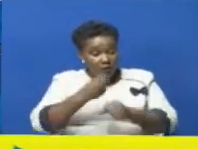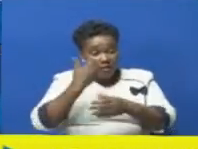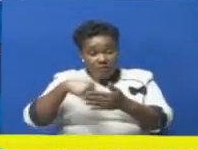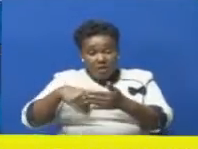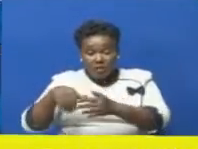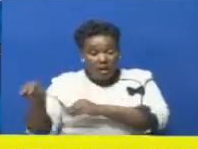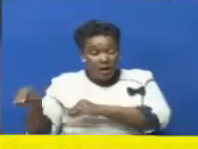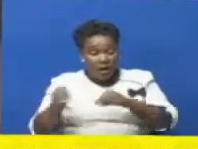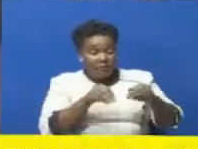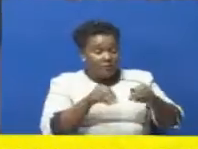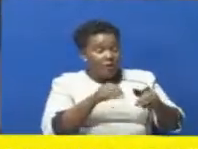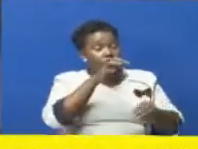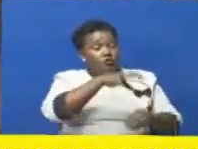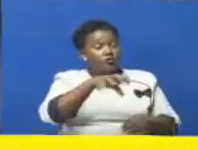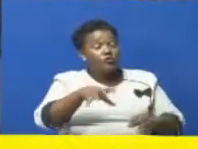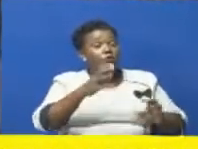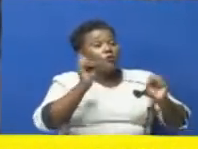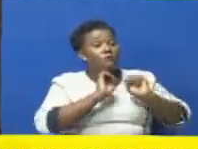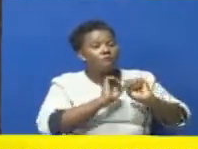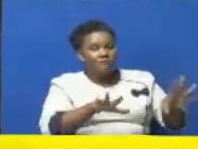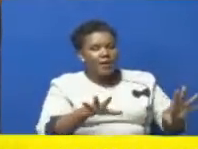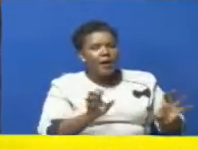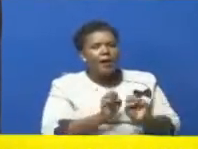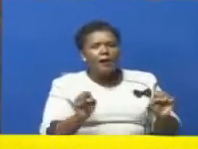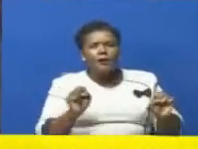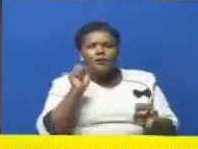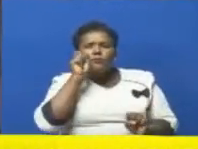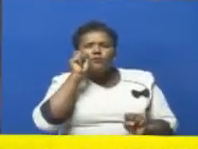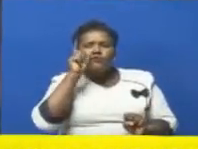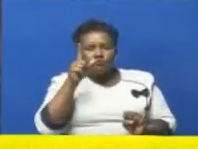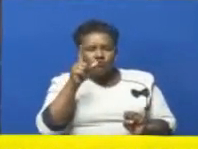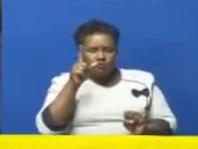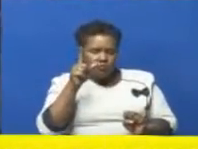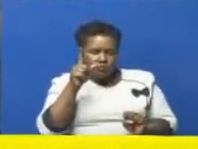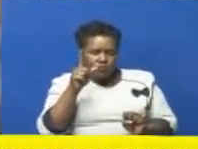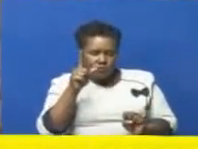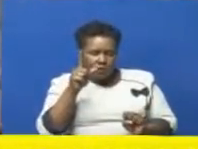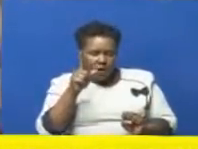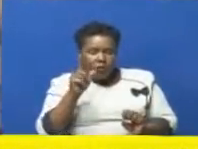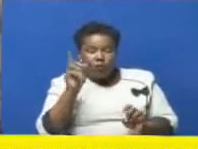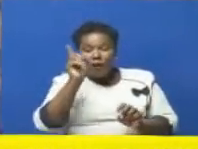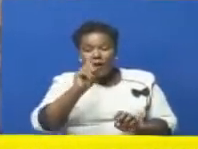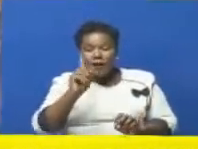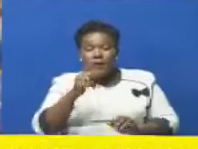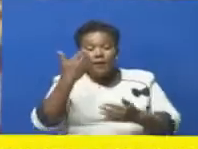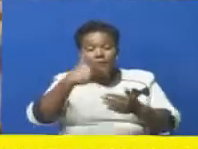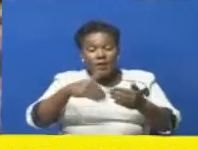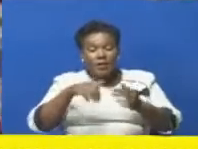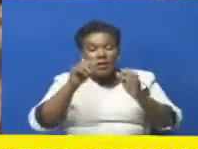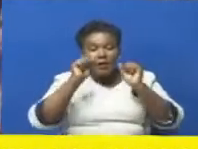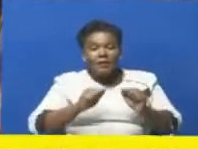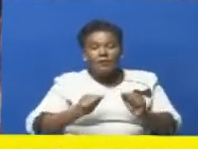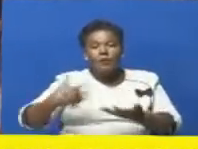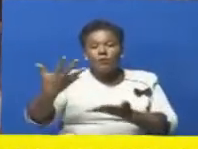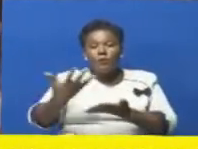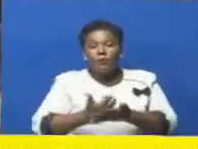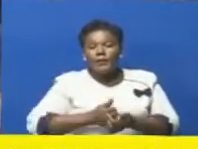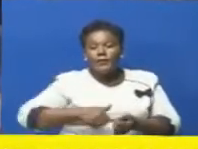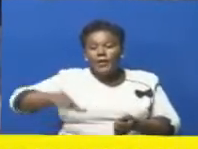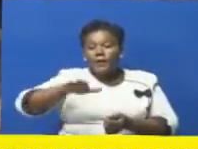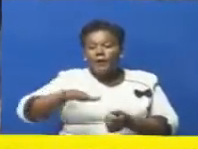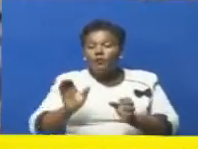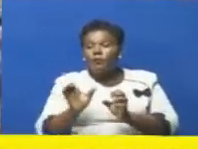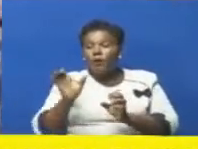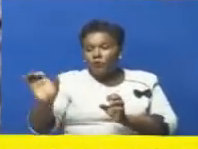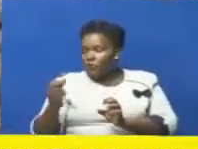hilo wakagundua kuna aina nyingine za biashara zinatakiwa kupewa maeneo maalum kwa kuzingatia usalama wa chakula